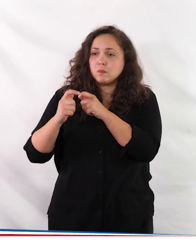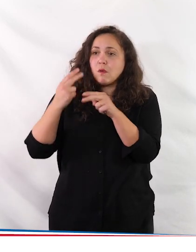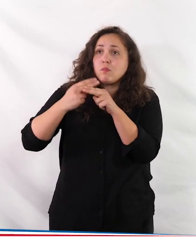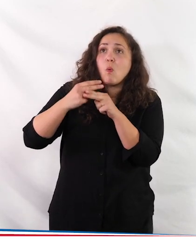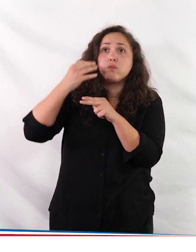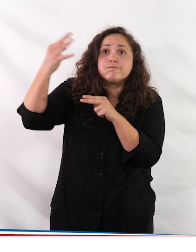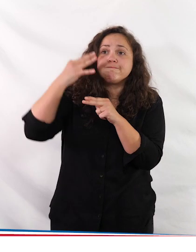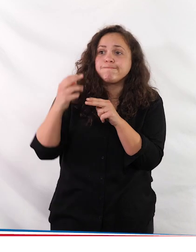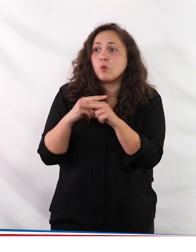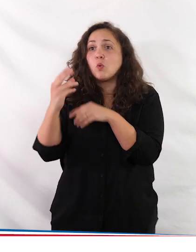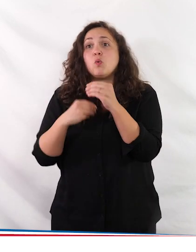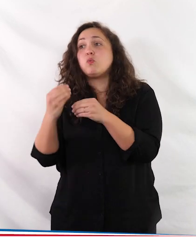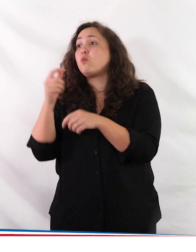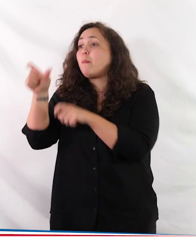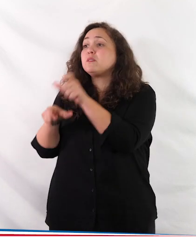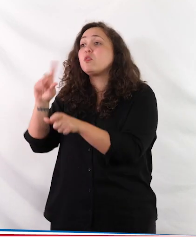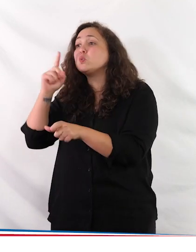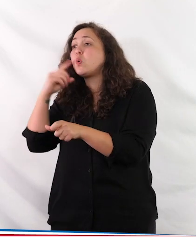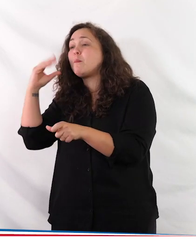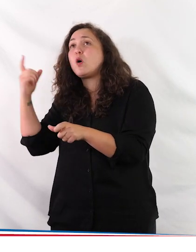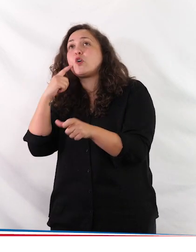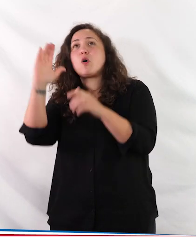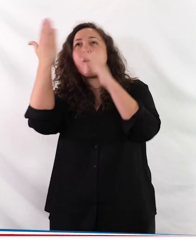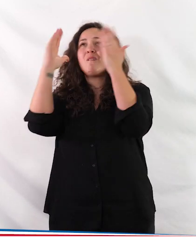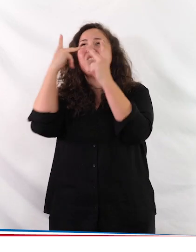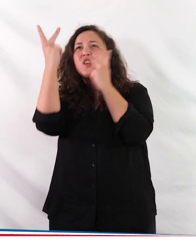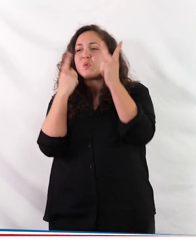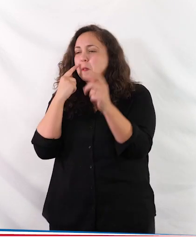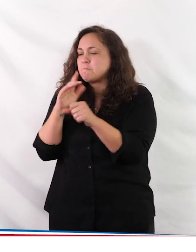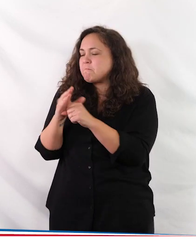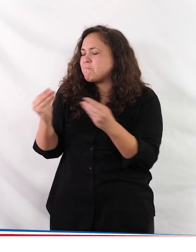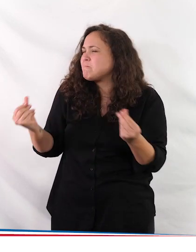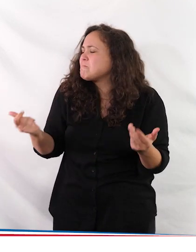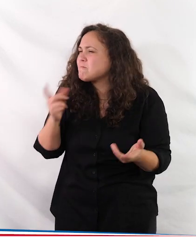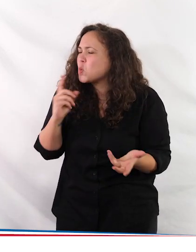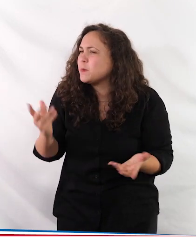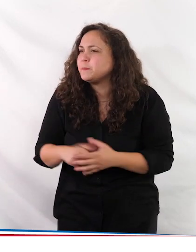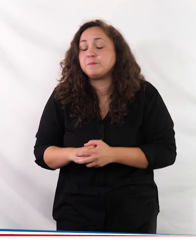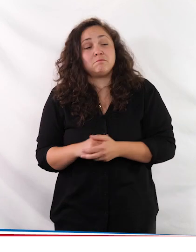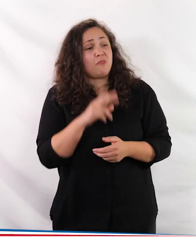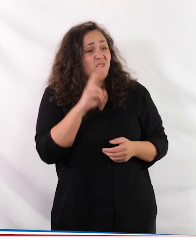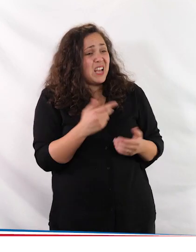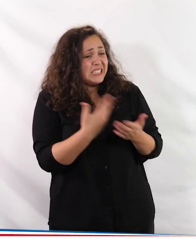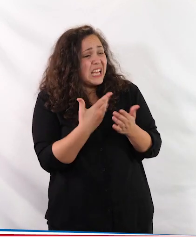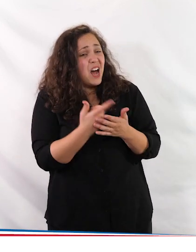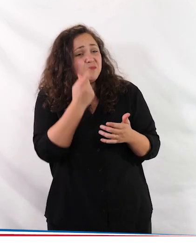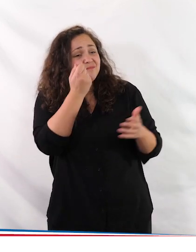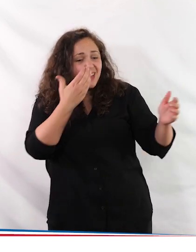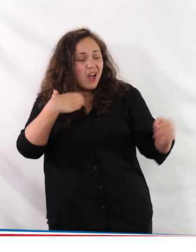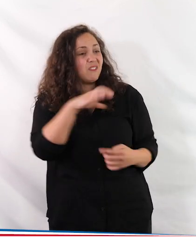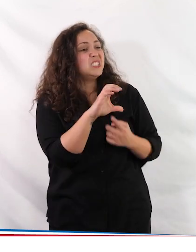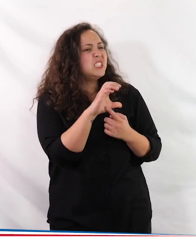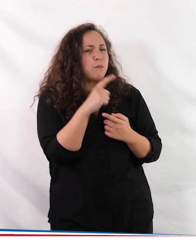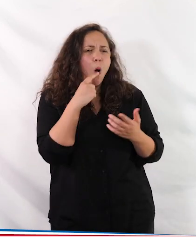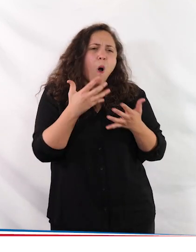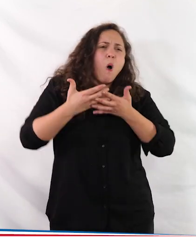le nom d'une station ou une signalétique plus lisible et plus évidente pour les personnes qui sont sourdes et malentendantes. Bien sûr. Et ça, ce ne sont pas